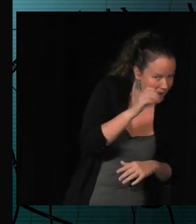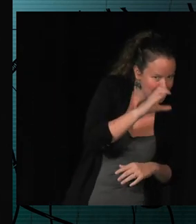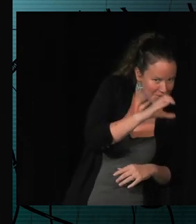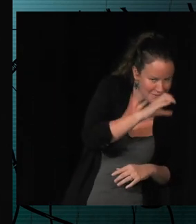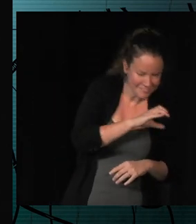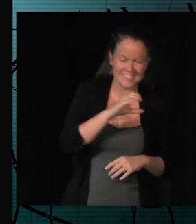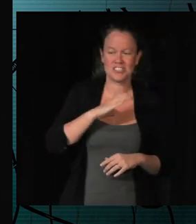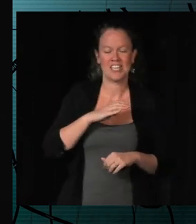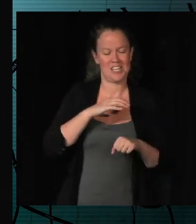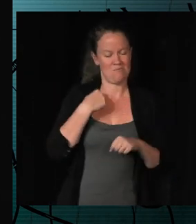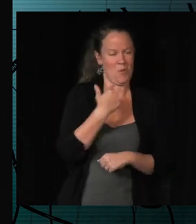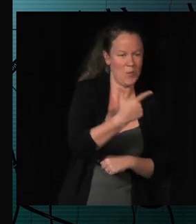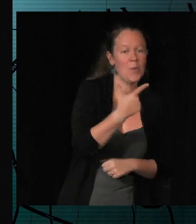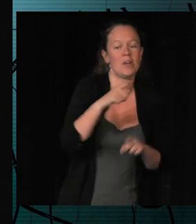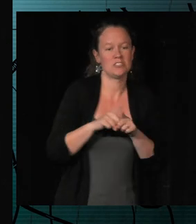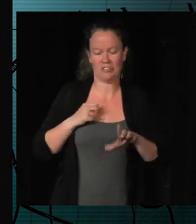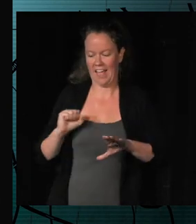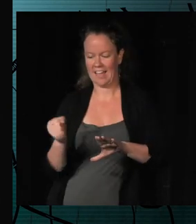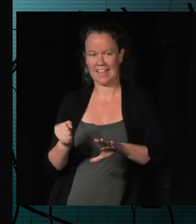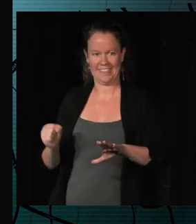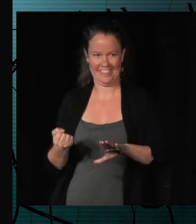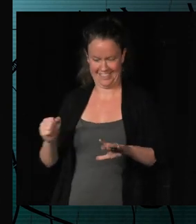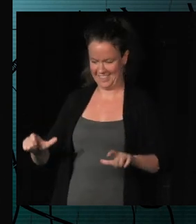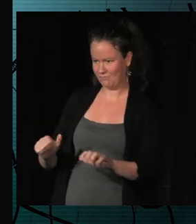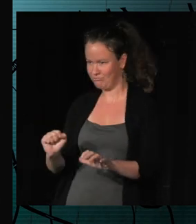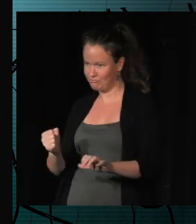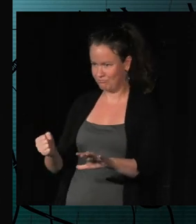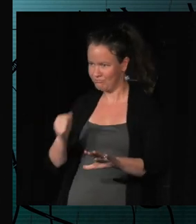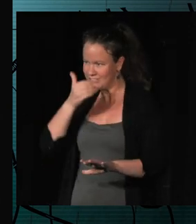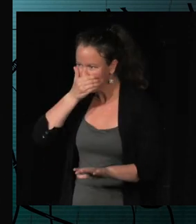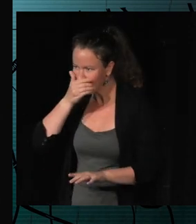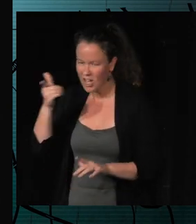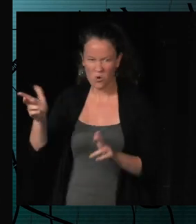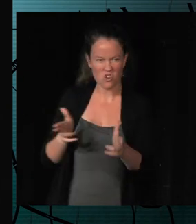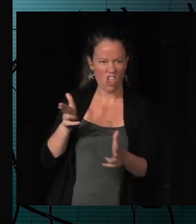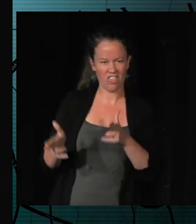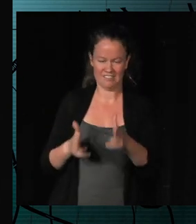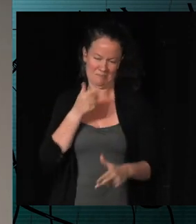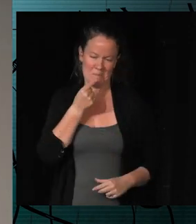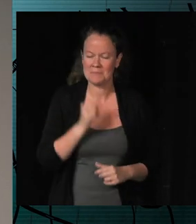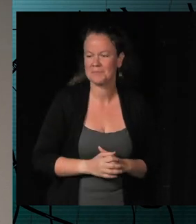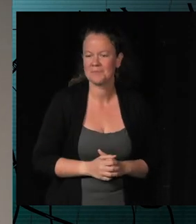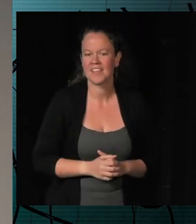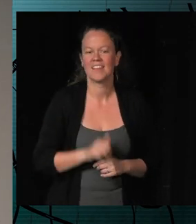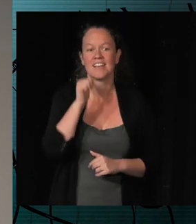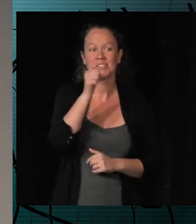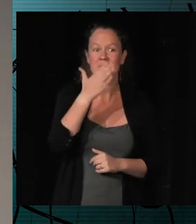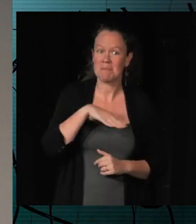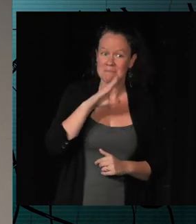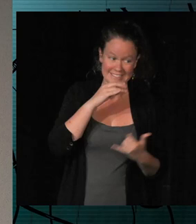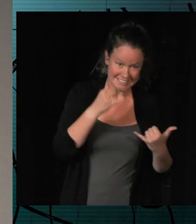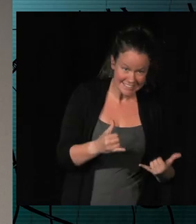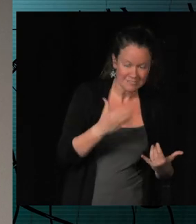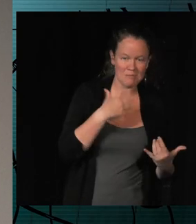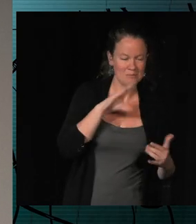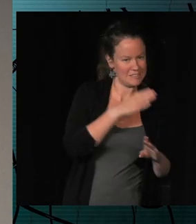arcade sur une bandne d'arcade incroyable donc venez et exactement et demain après-midi donc dans cette même salle toute